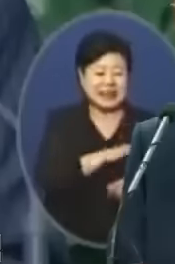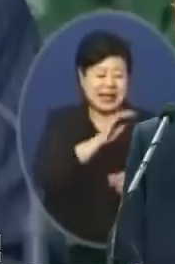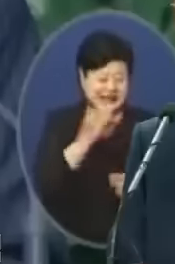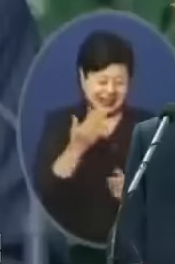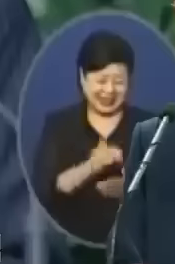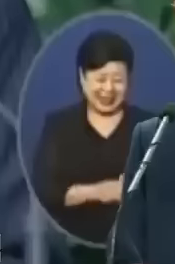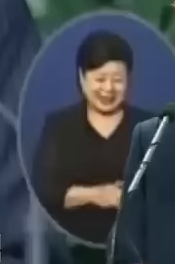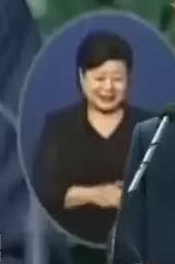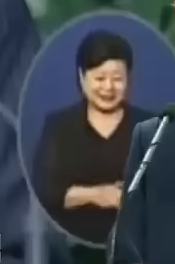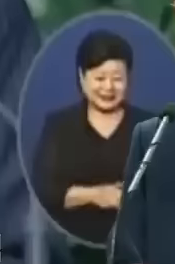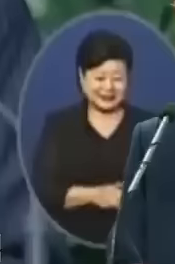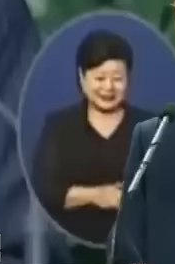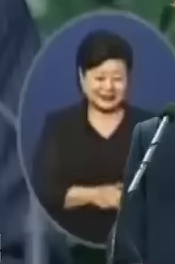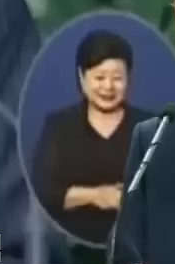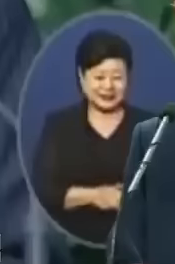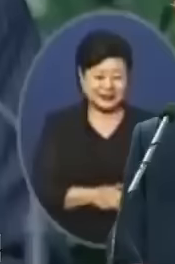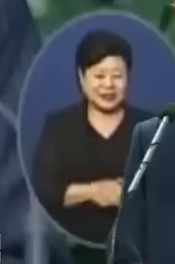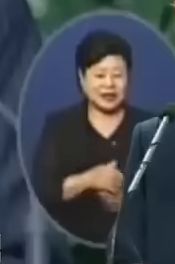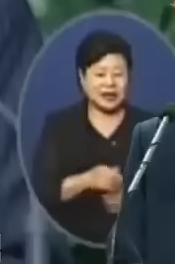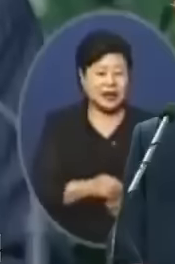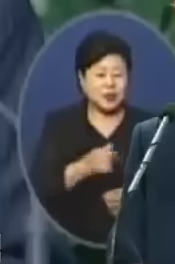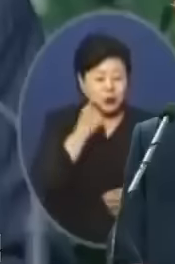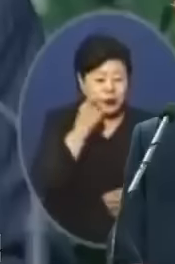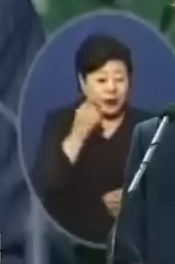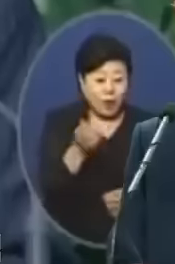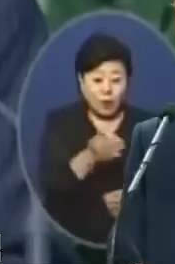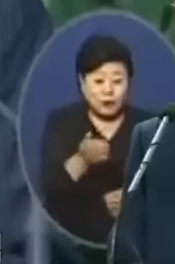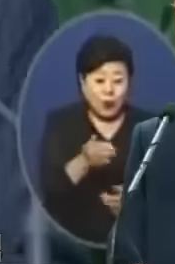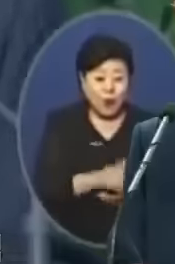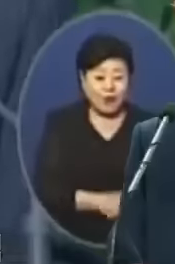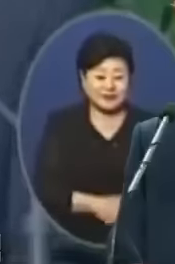되지 끝에 가서 못 되는 법이 거의 없습니다.